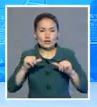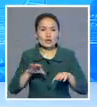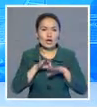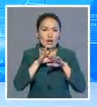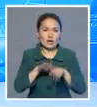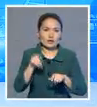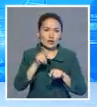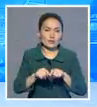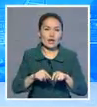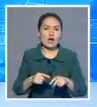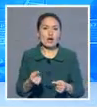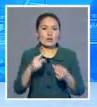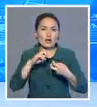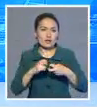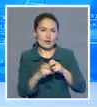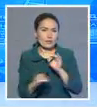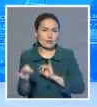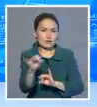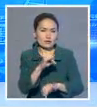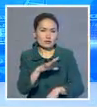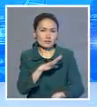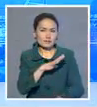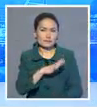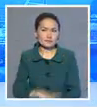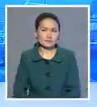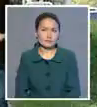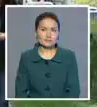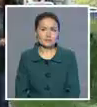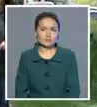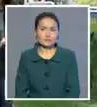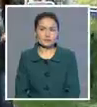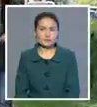жүріп өткен жолды саралап, саланың өзекті мәселелерін талқыға салды.